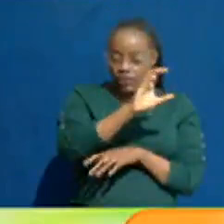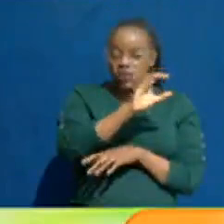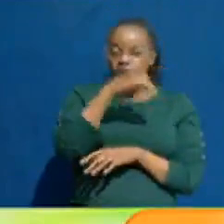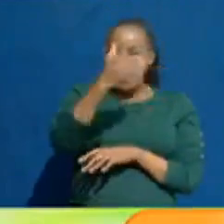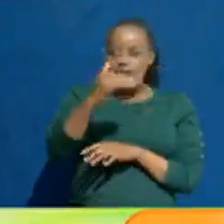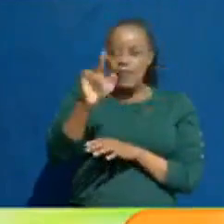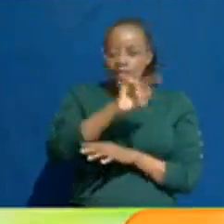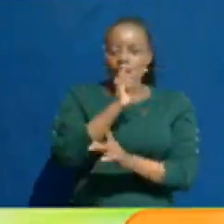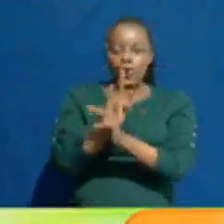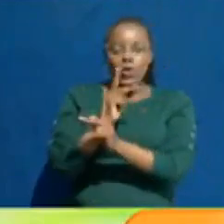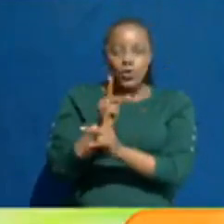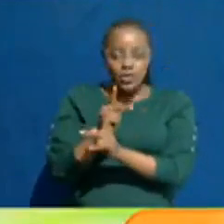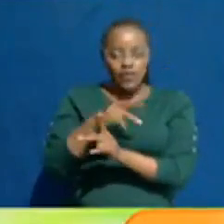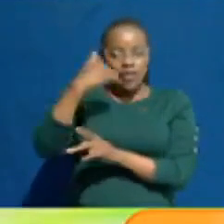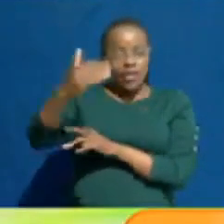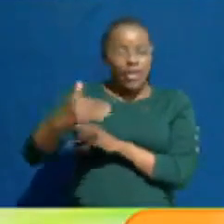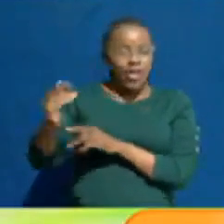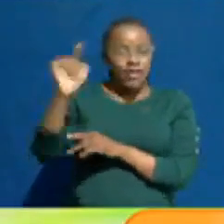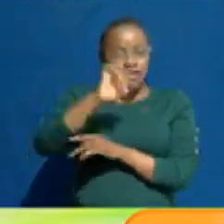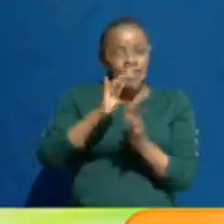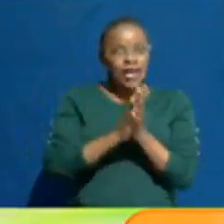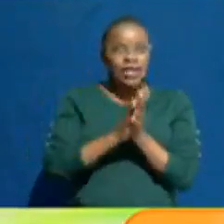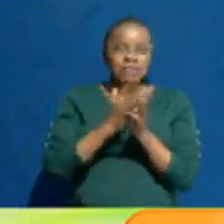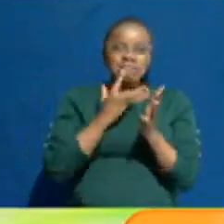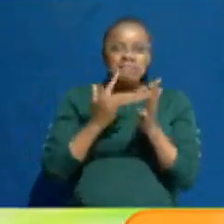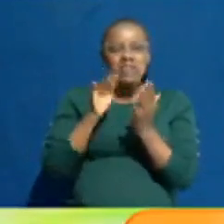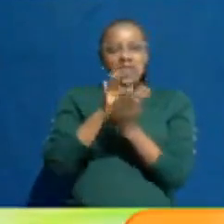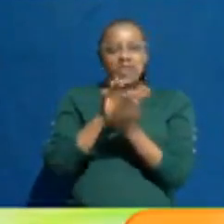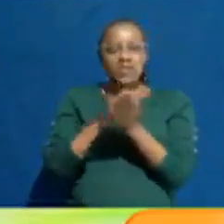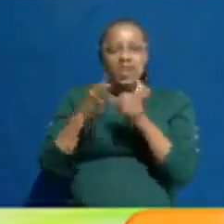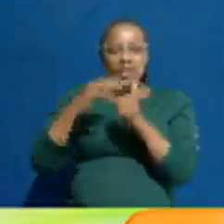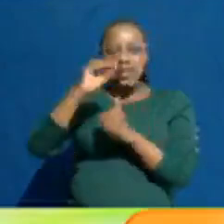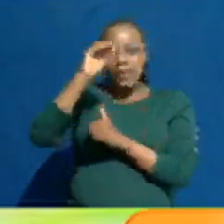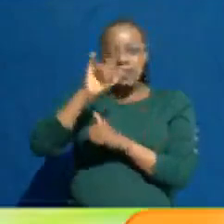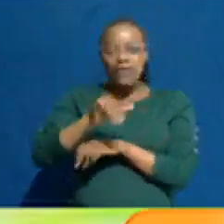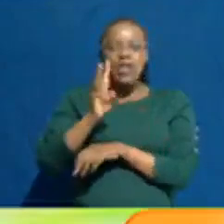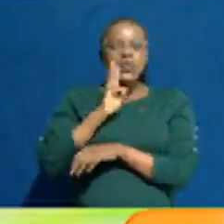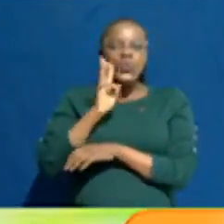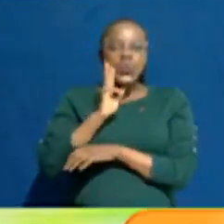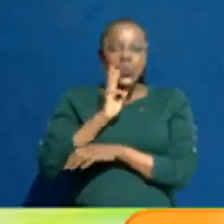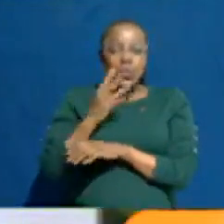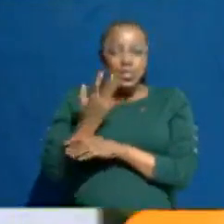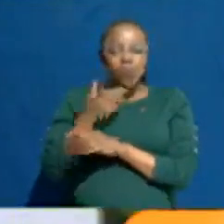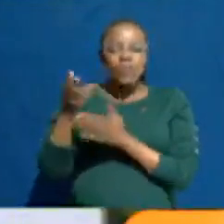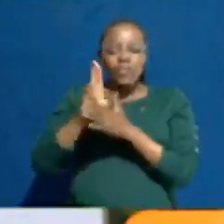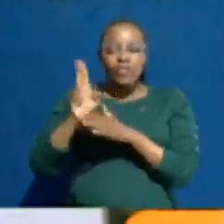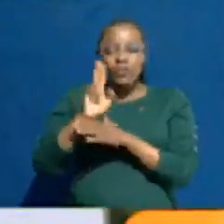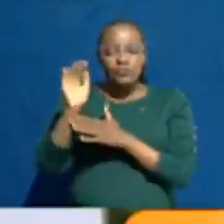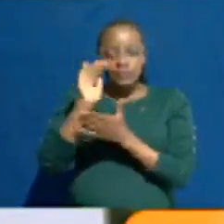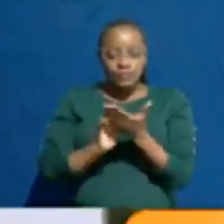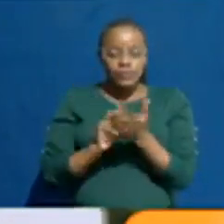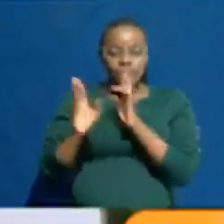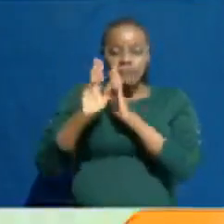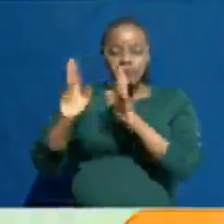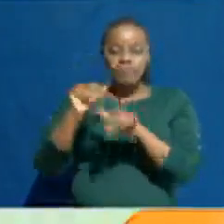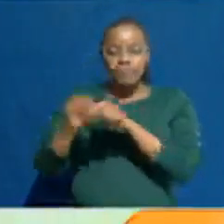we conserve every day, and that I said we conserve about 80% of that water in recycle. Ripoti ya